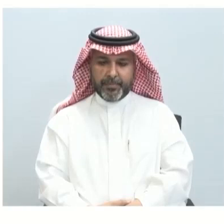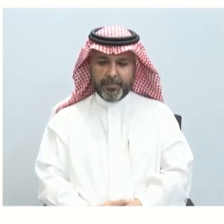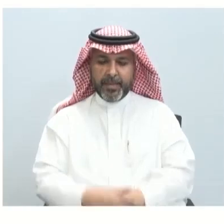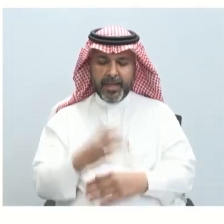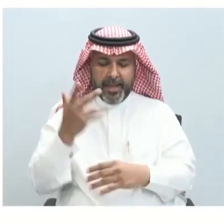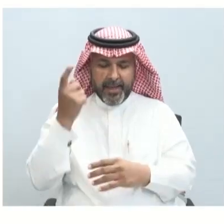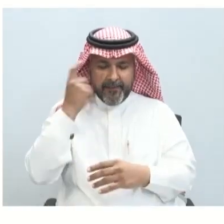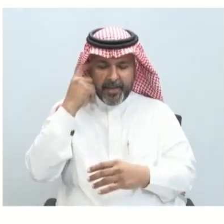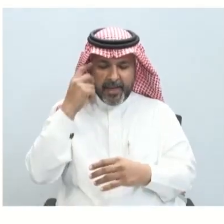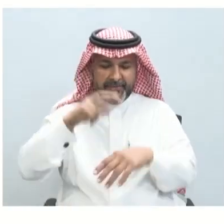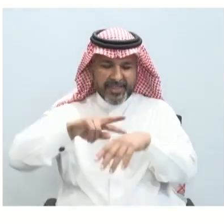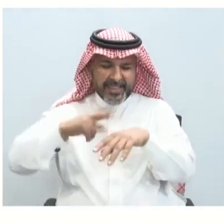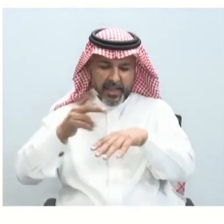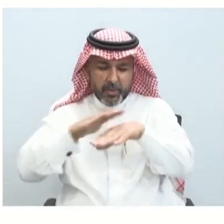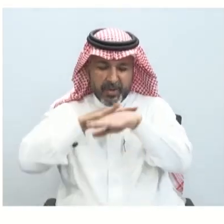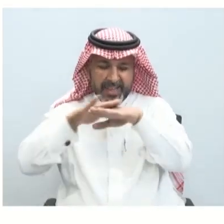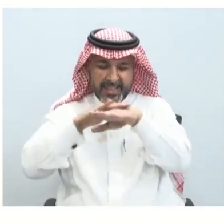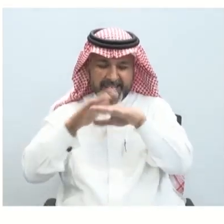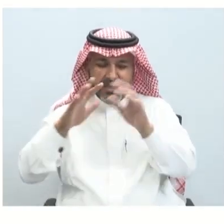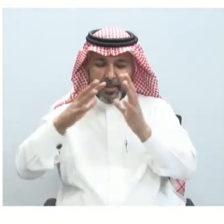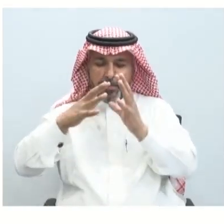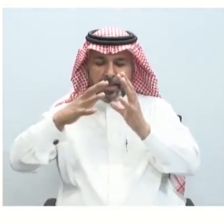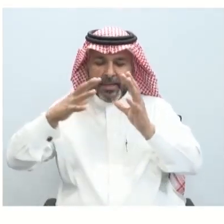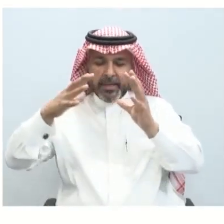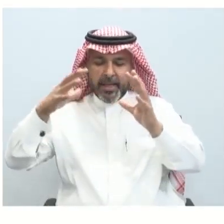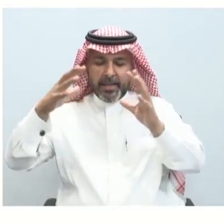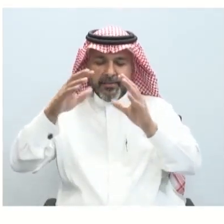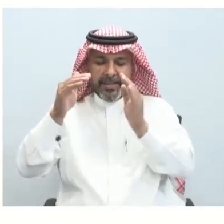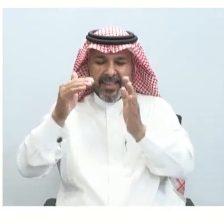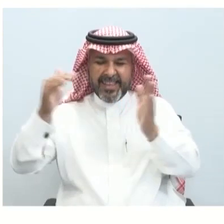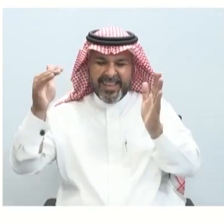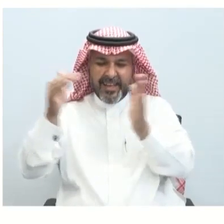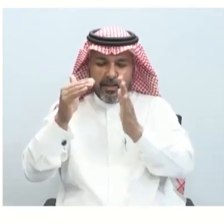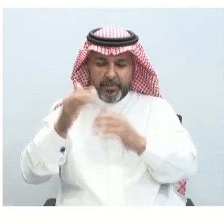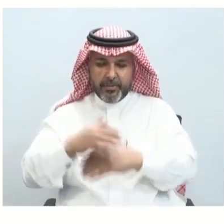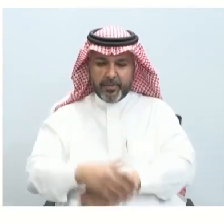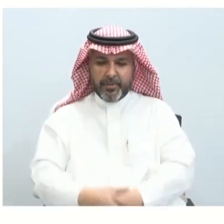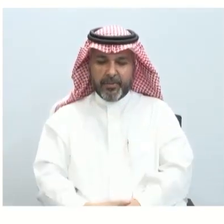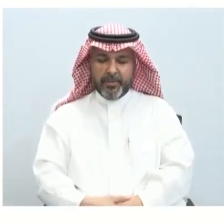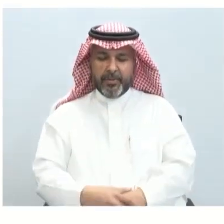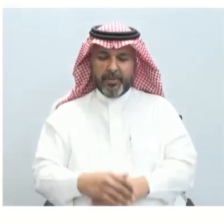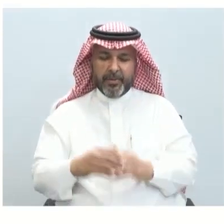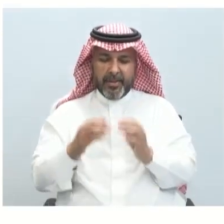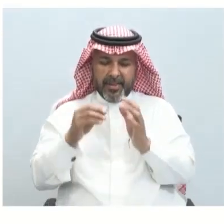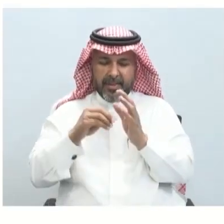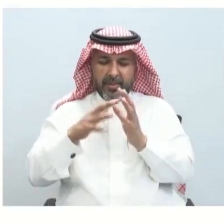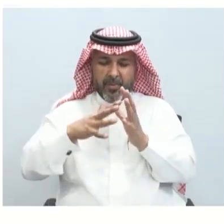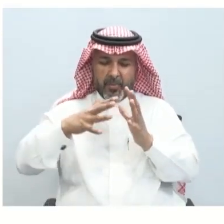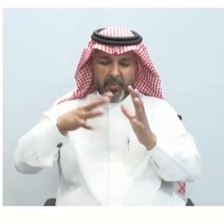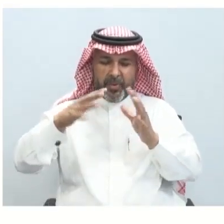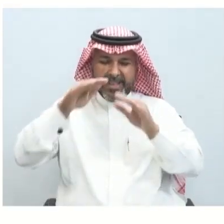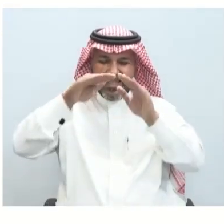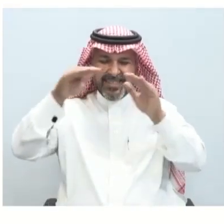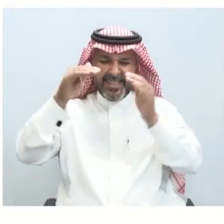نسبه مساحه السطح الى الحجم كلما نمت الخليه اكثر يزداد حجم الخليه اسرع من مساحه السطح